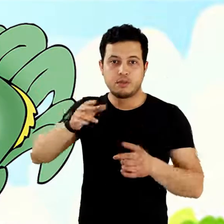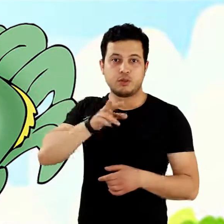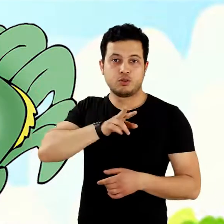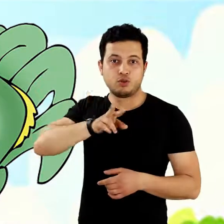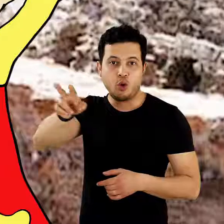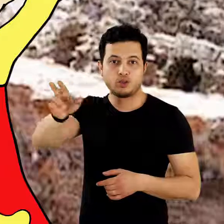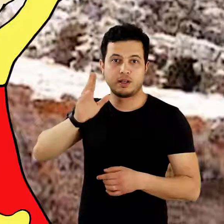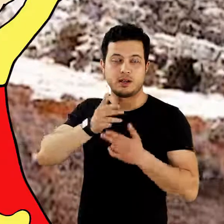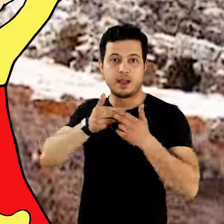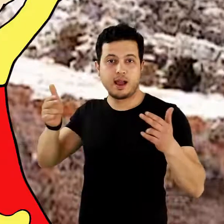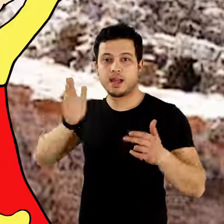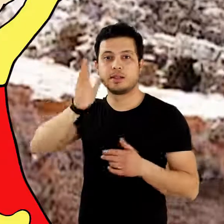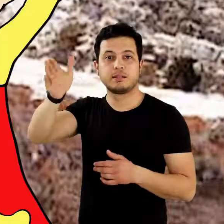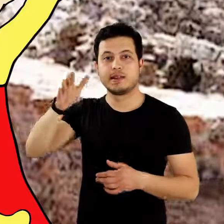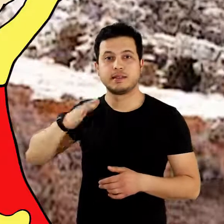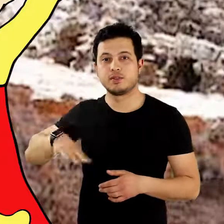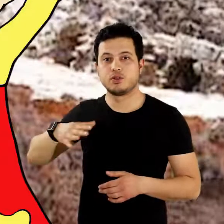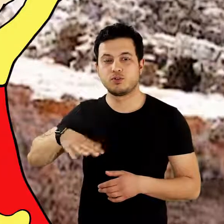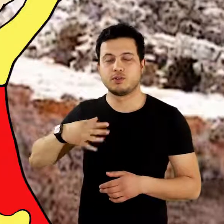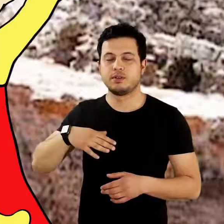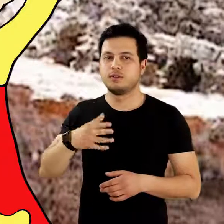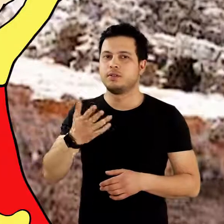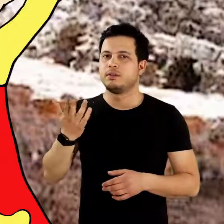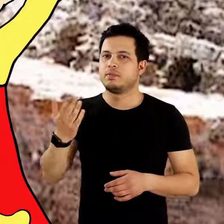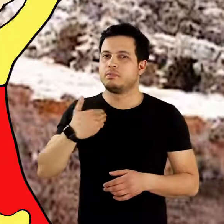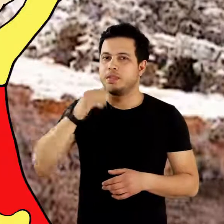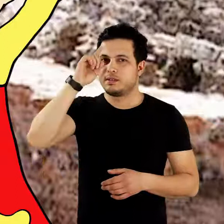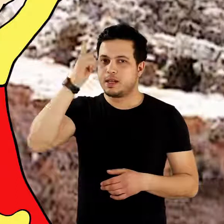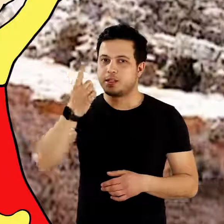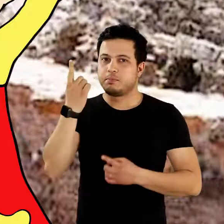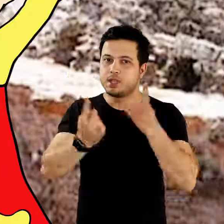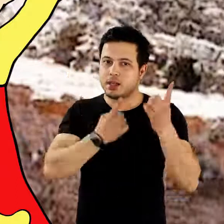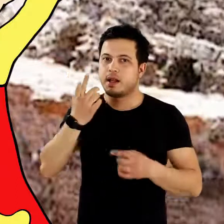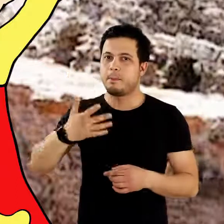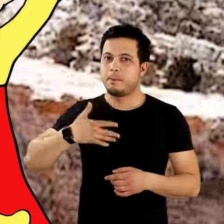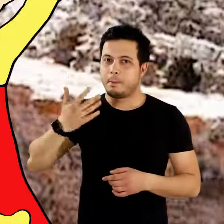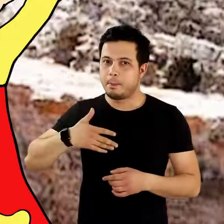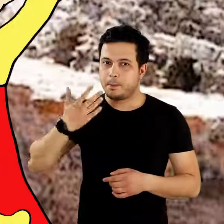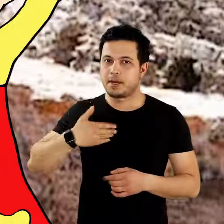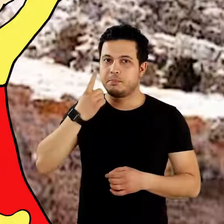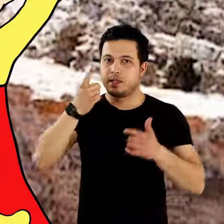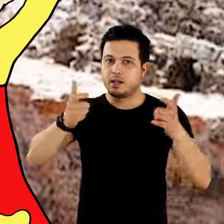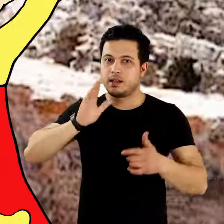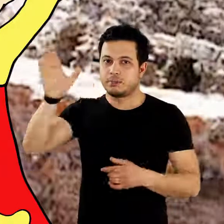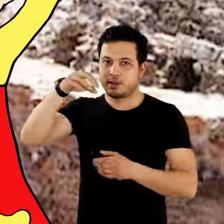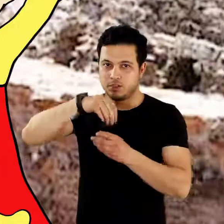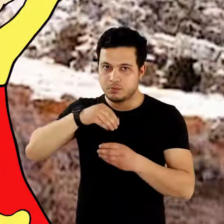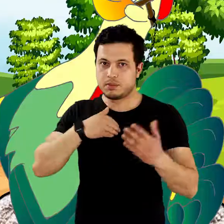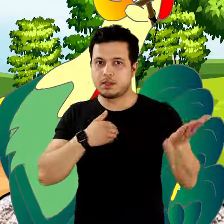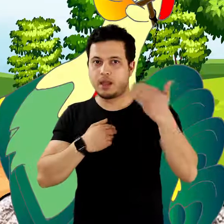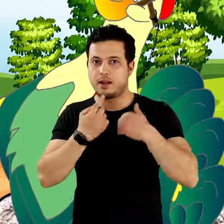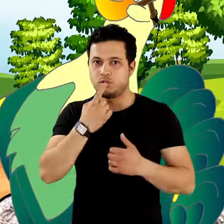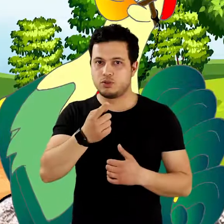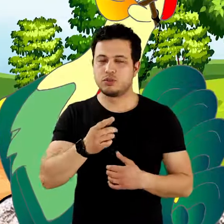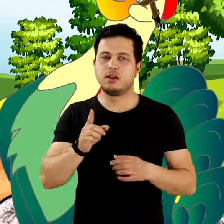istiyorsunuz? Aşk olsun Bilge Horoz. Biz seni sadece bir şeyler merak edip bir yere gitmek isteyince mi çağırıyoruz?